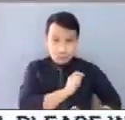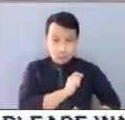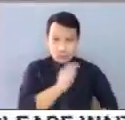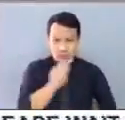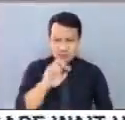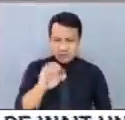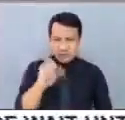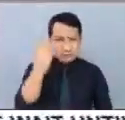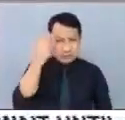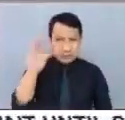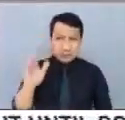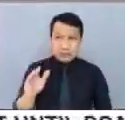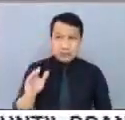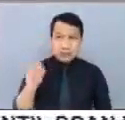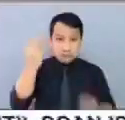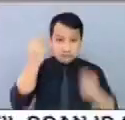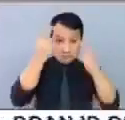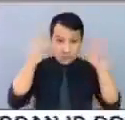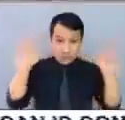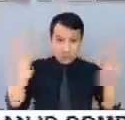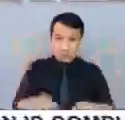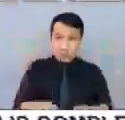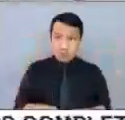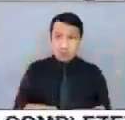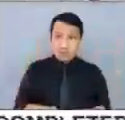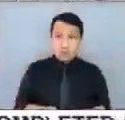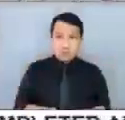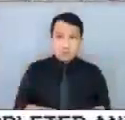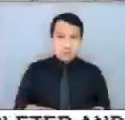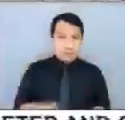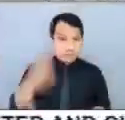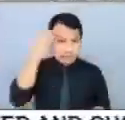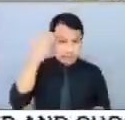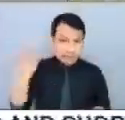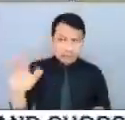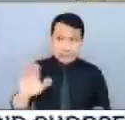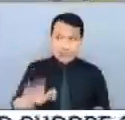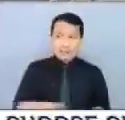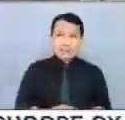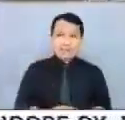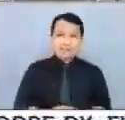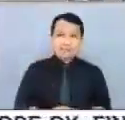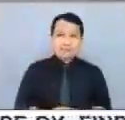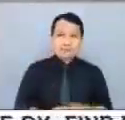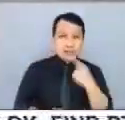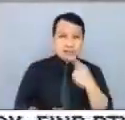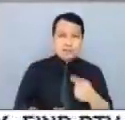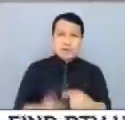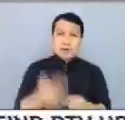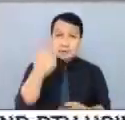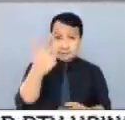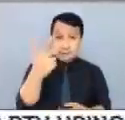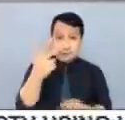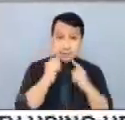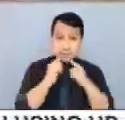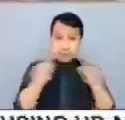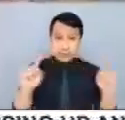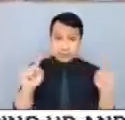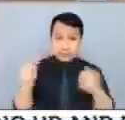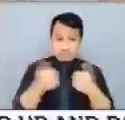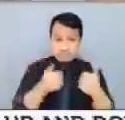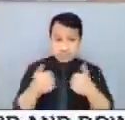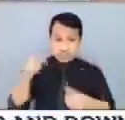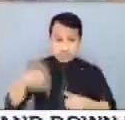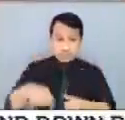kasi sa Amerika, may primary sila. Diba? Okay. Ibig sabihin, bago dumating sa one-on-one, maraming beses sila